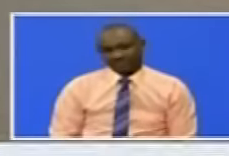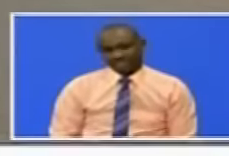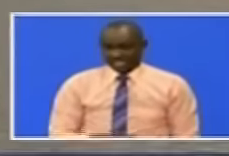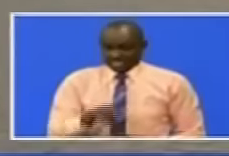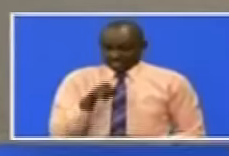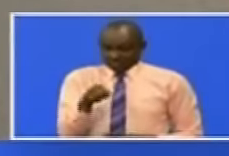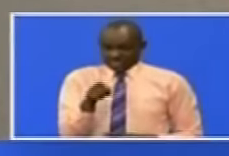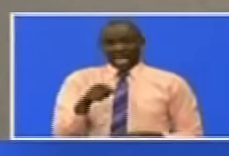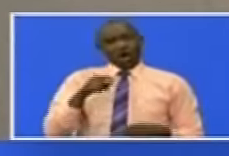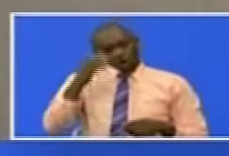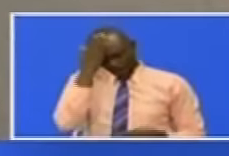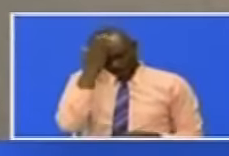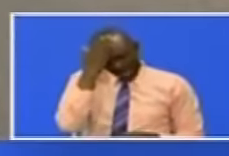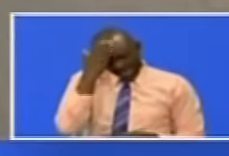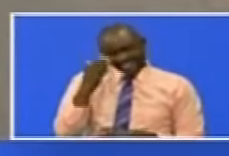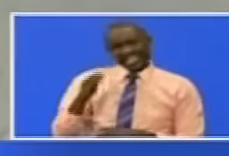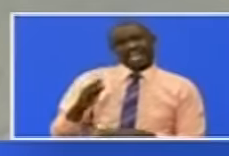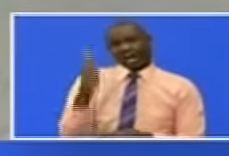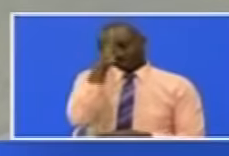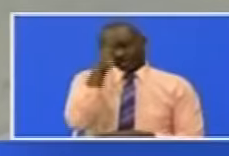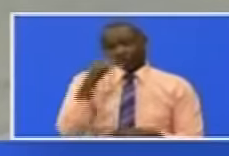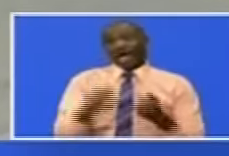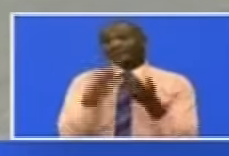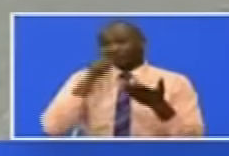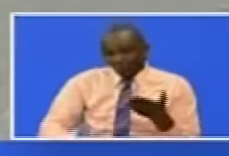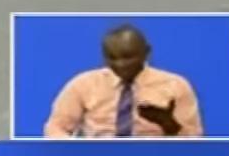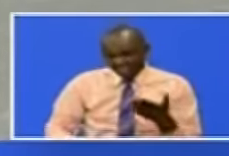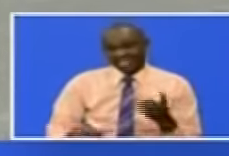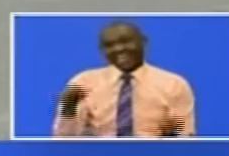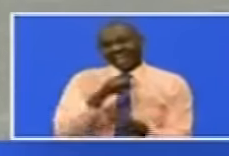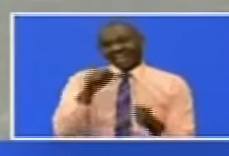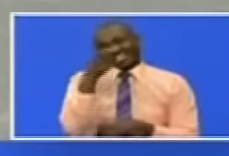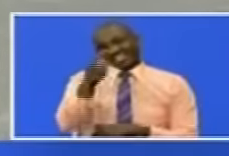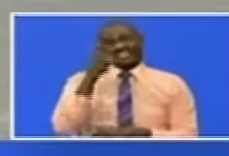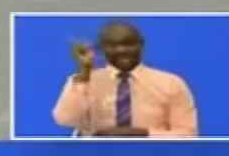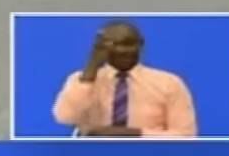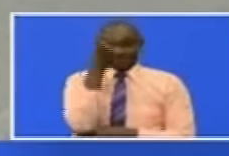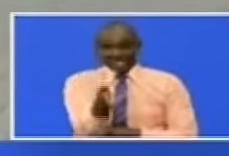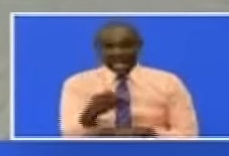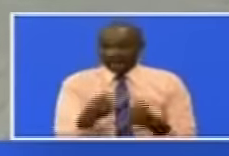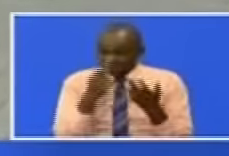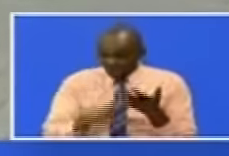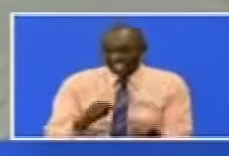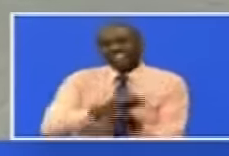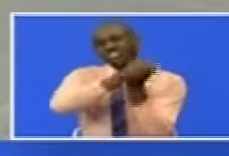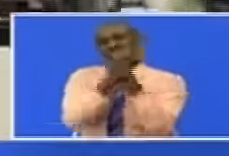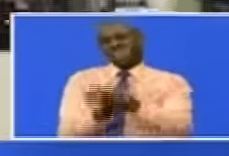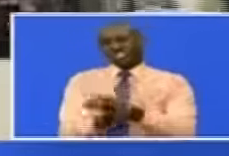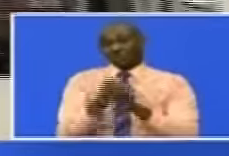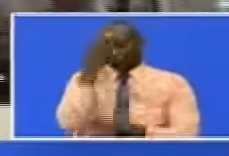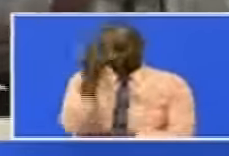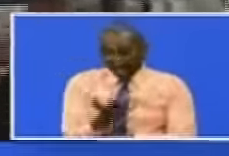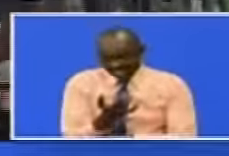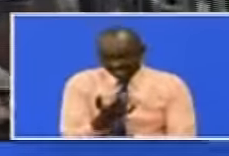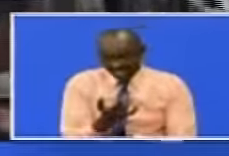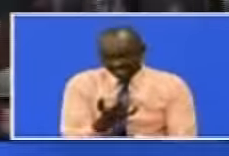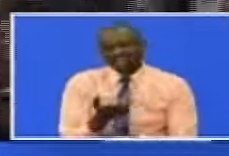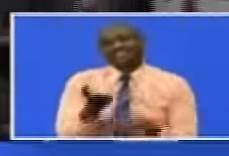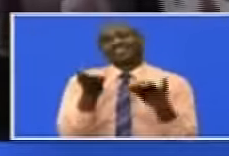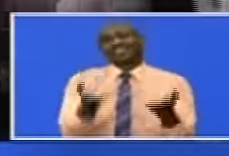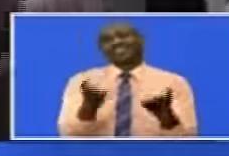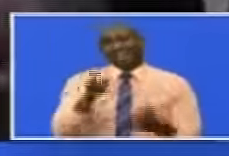Adhuhuri ya Jumatatu, taswira ya barabara ya Magadi jijini Nairobi ikabadilika kiasi kwa sababu ya heka heka